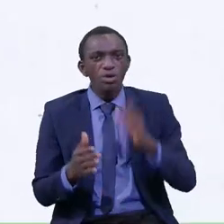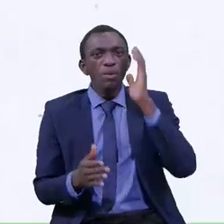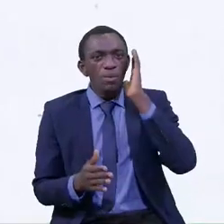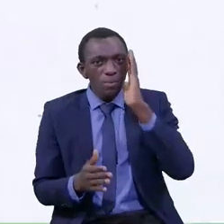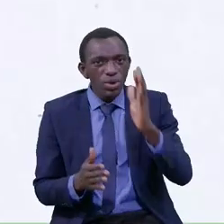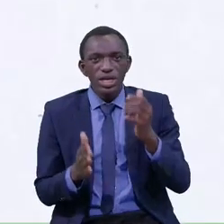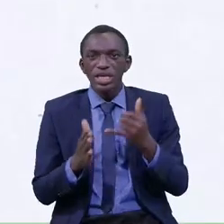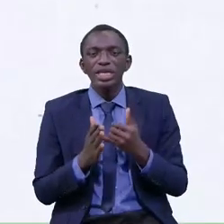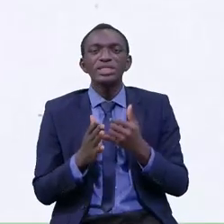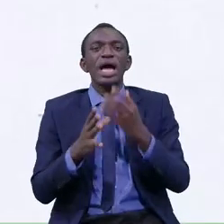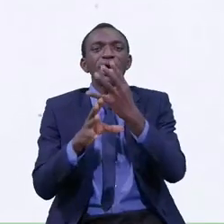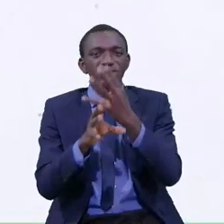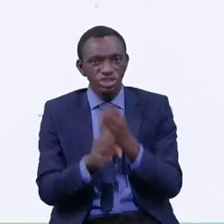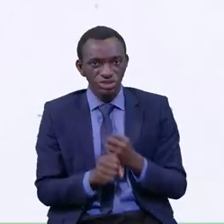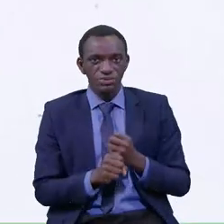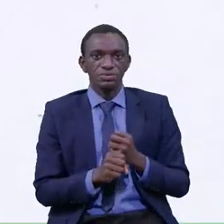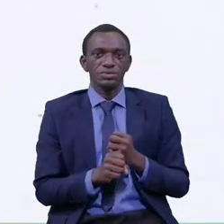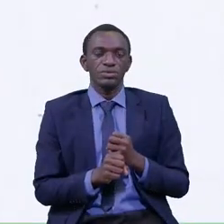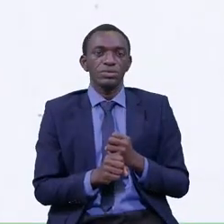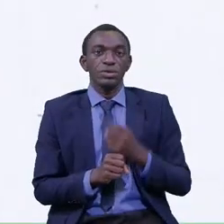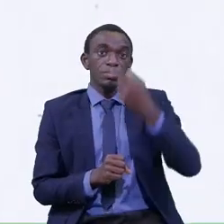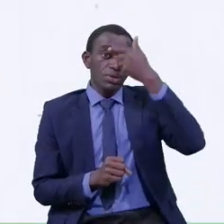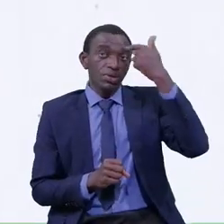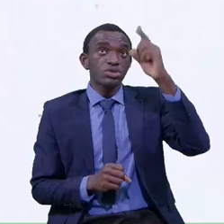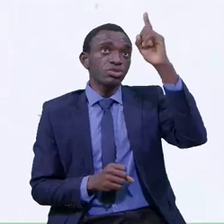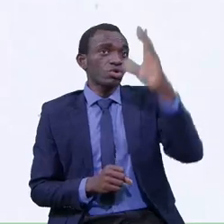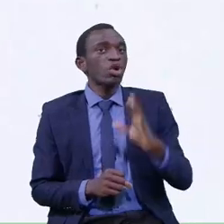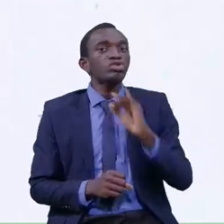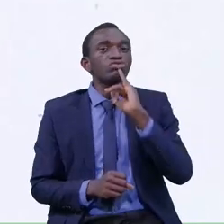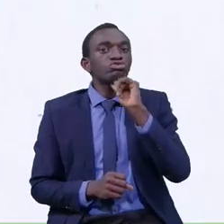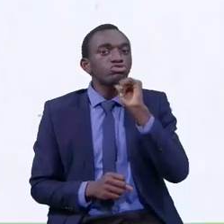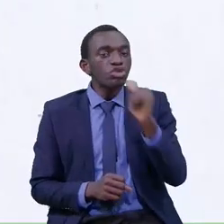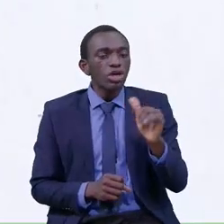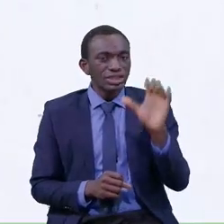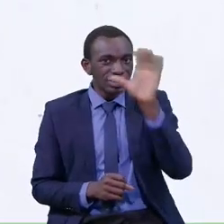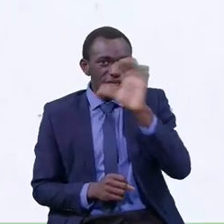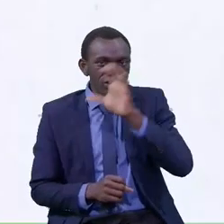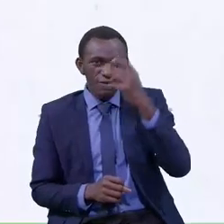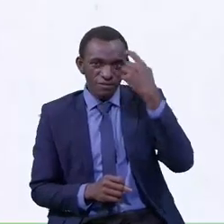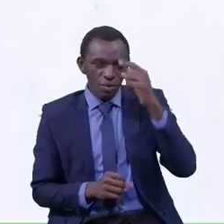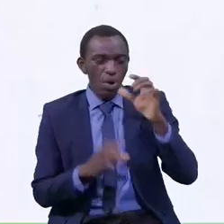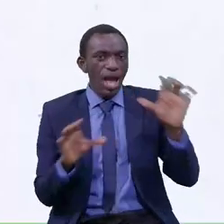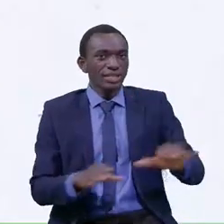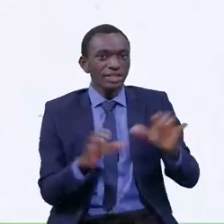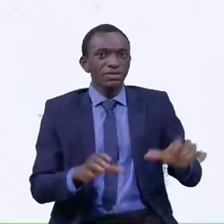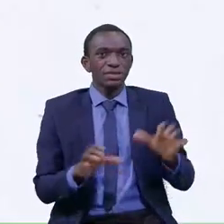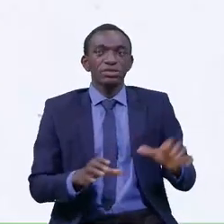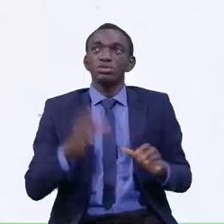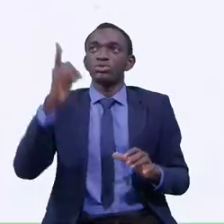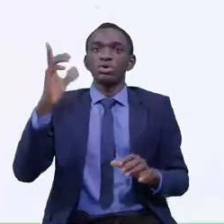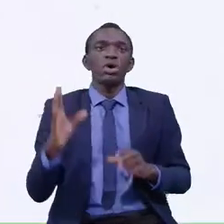Qu'est-ce que cela aurait accompli? Dieu ne cherche pas l'activité. Il cherche